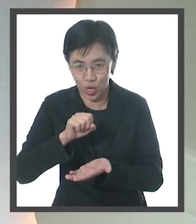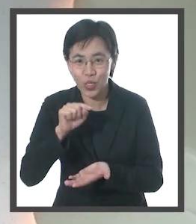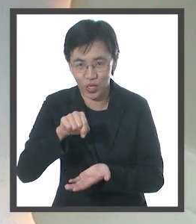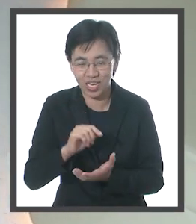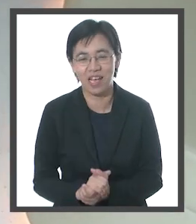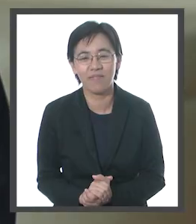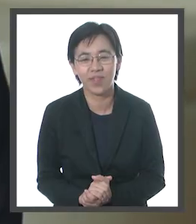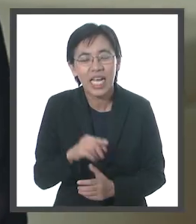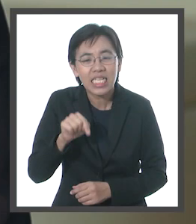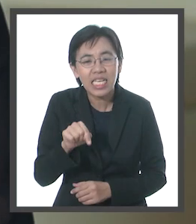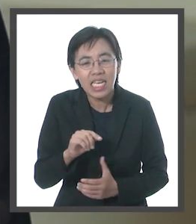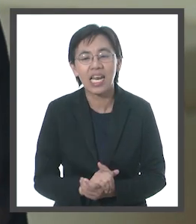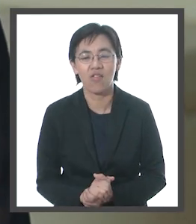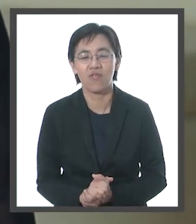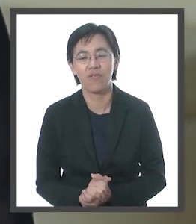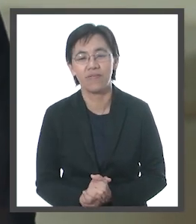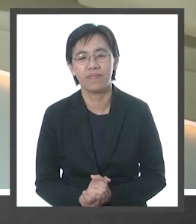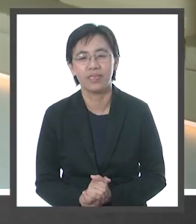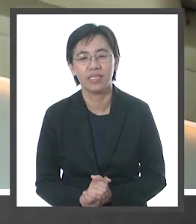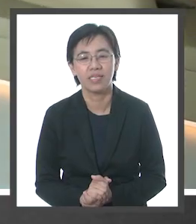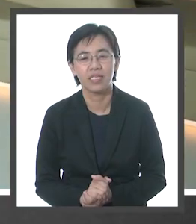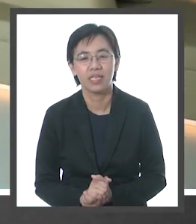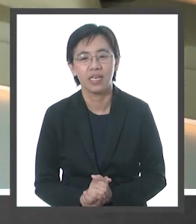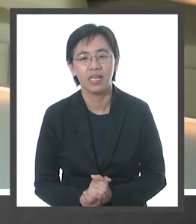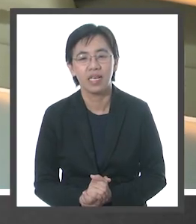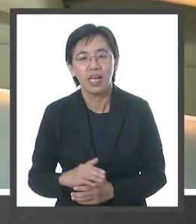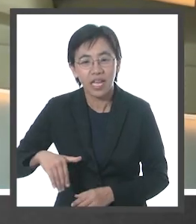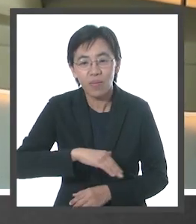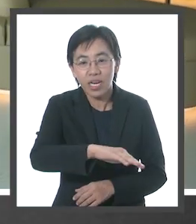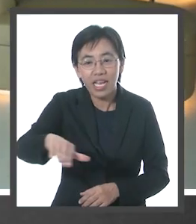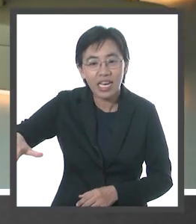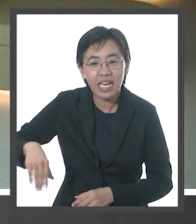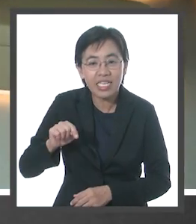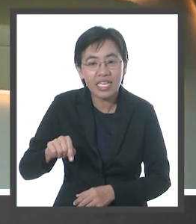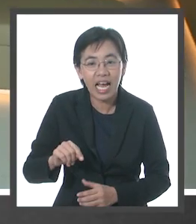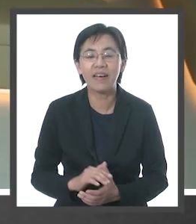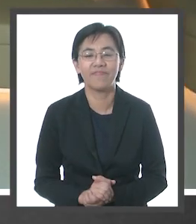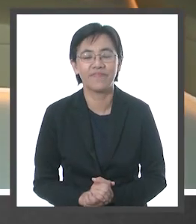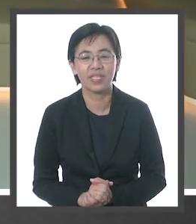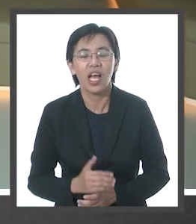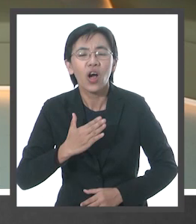ป็นพื้นที่ที่เราเรียกว่าอโกล่า อโกล่า